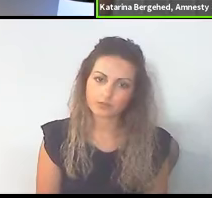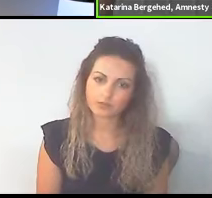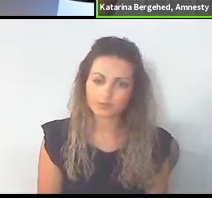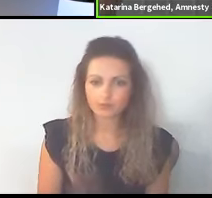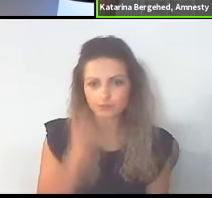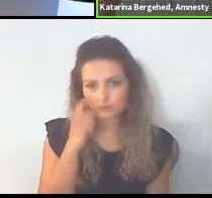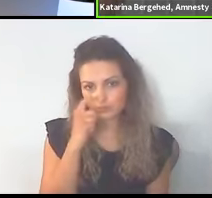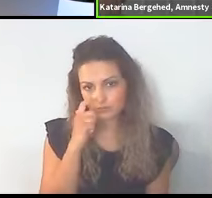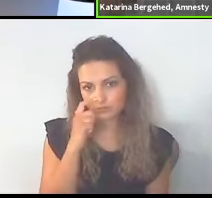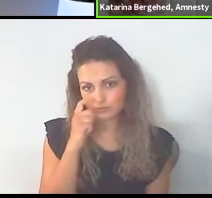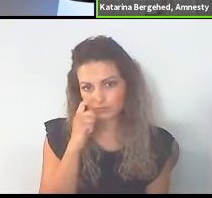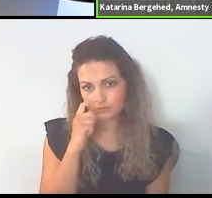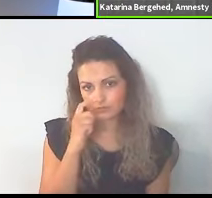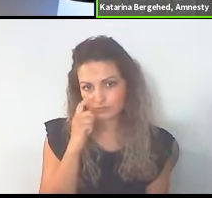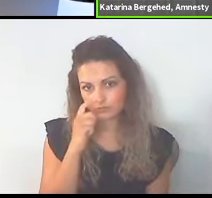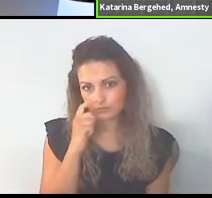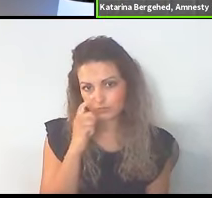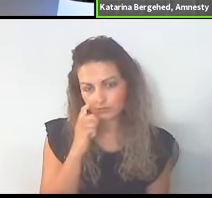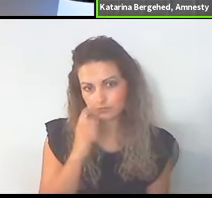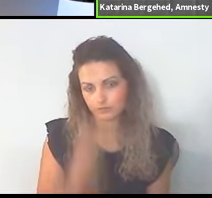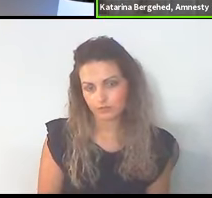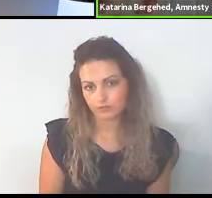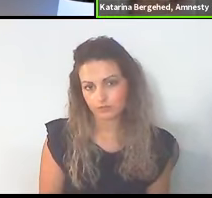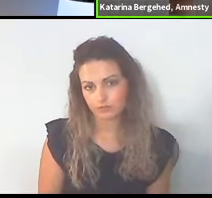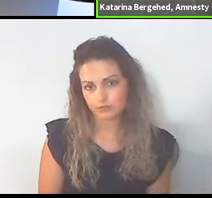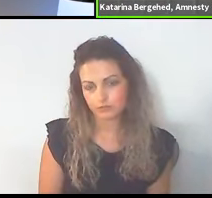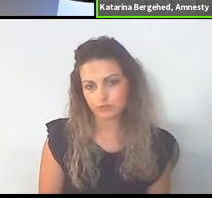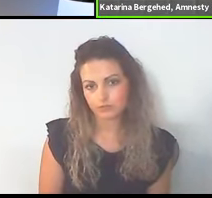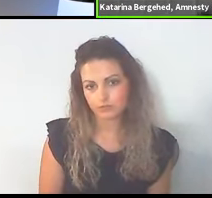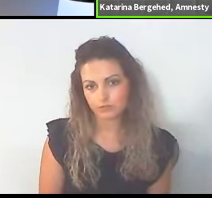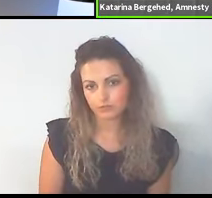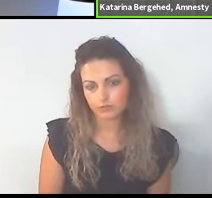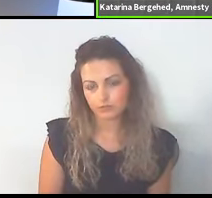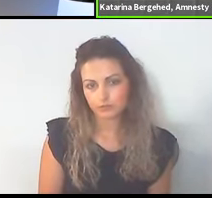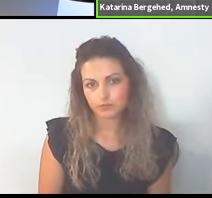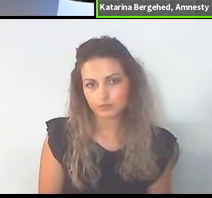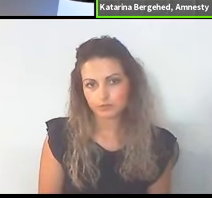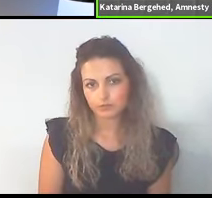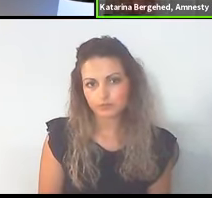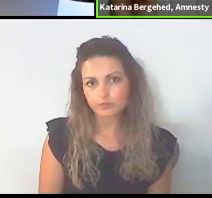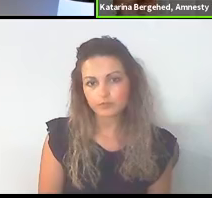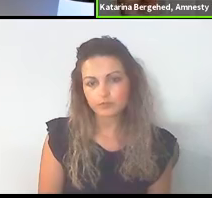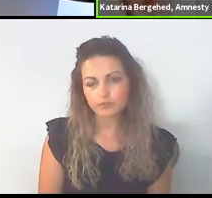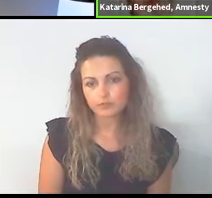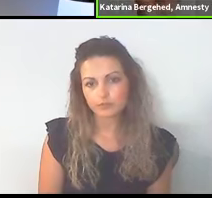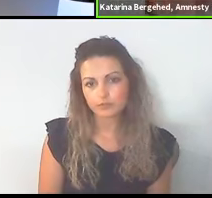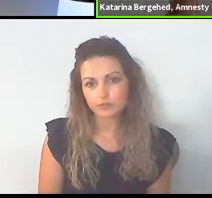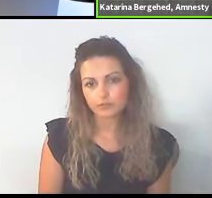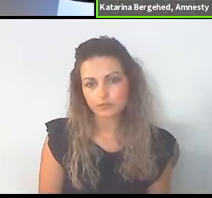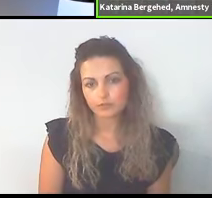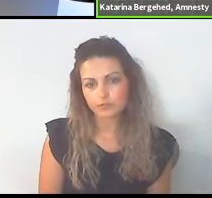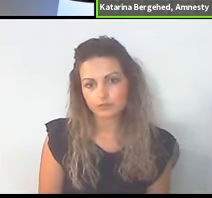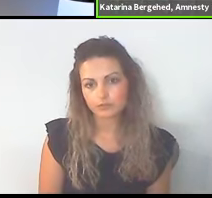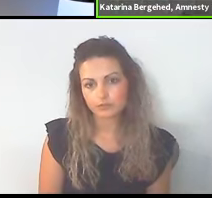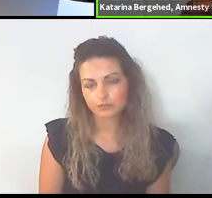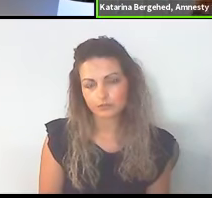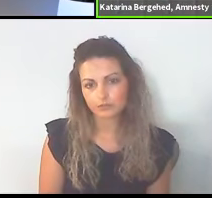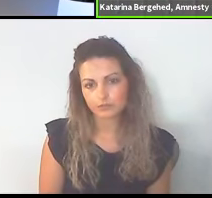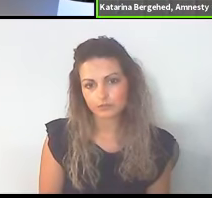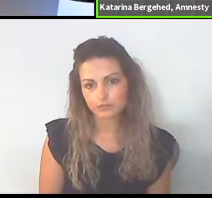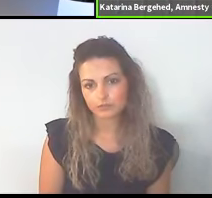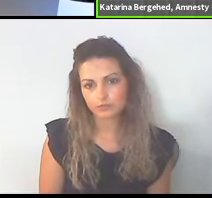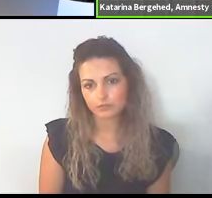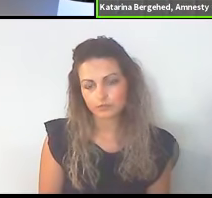else more important happens. So these 350 people were going to be